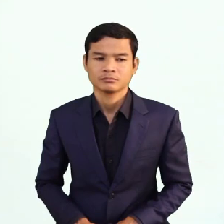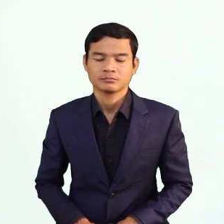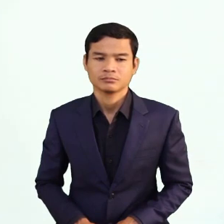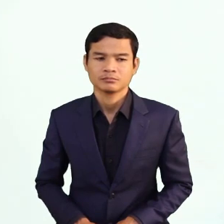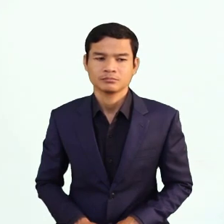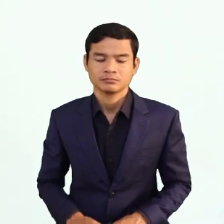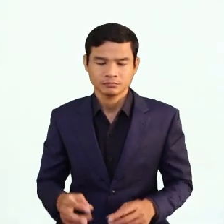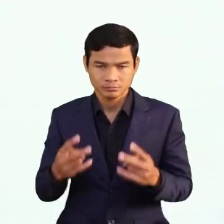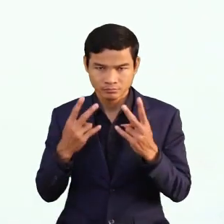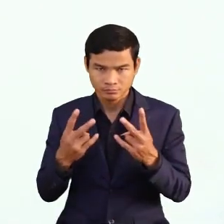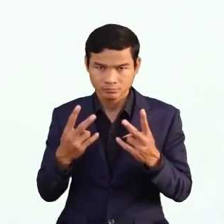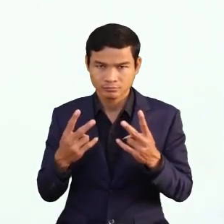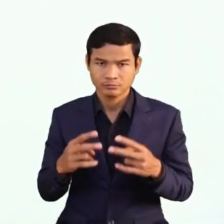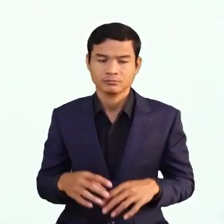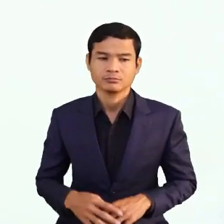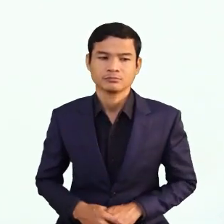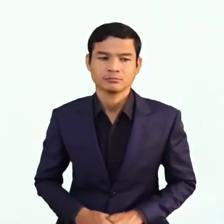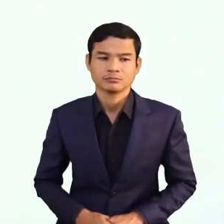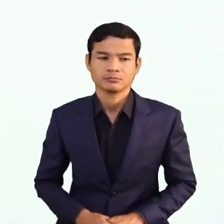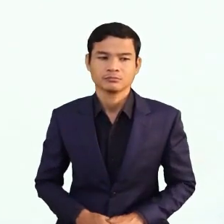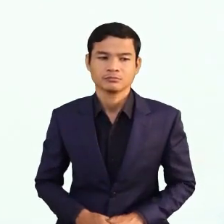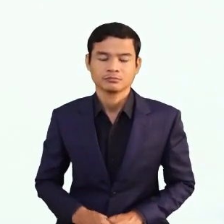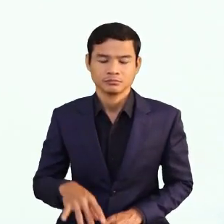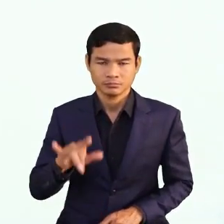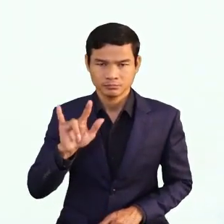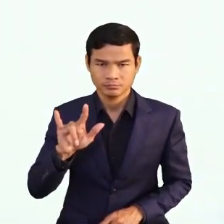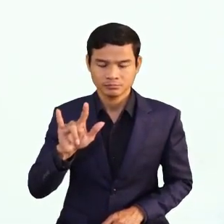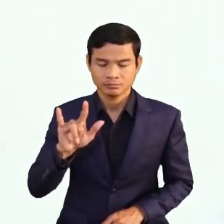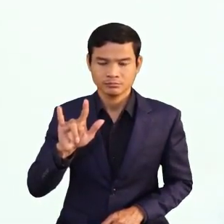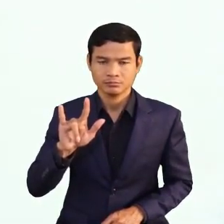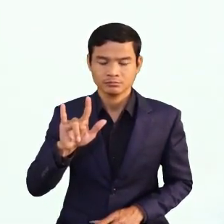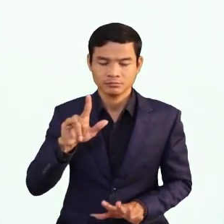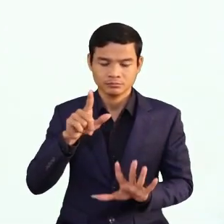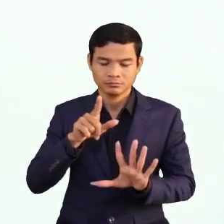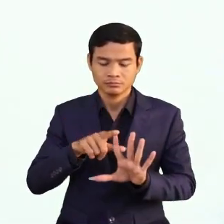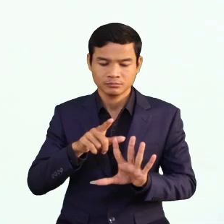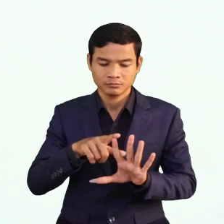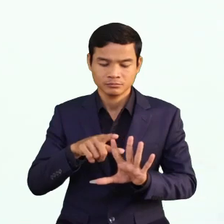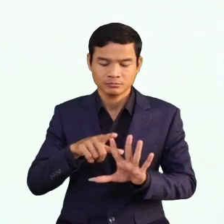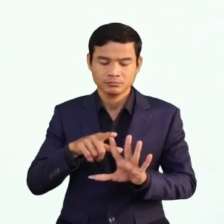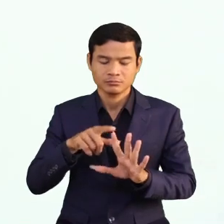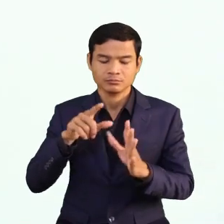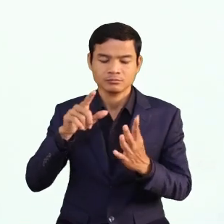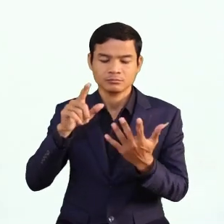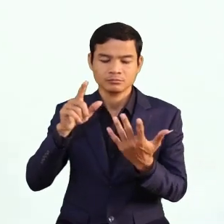ចាផ្ទៀងផ្ទាត់ប៉អា